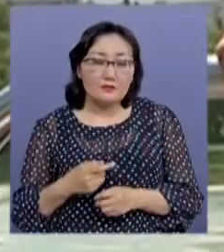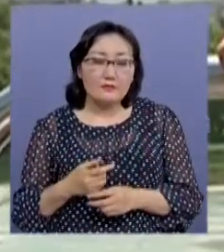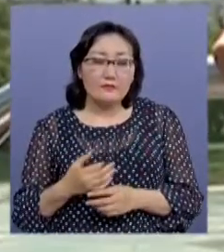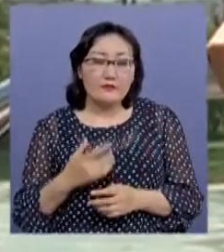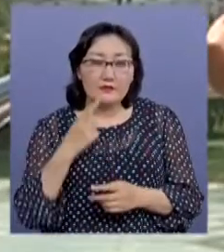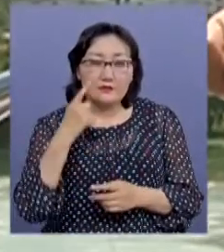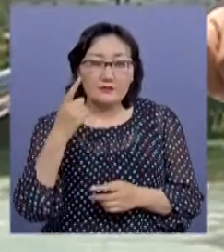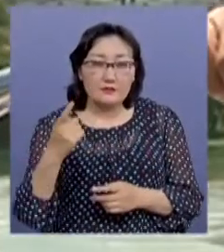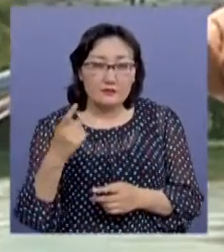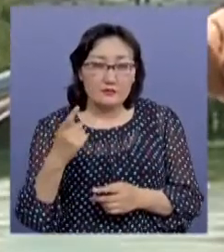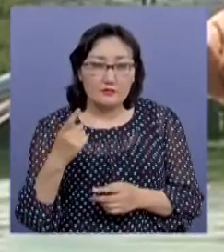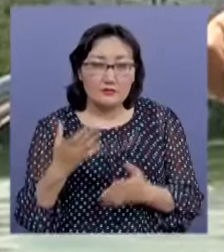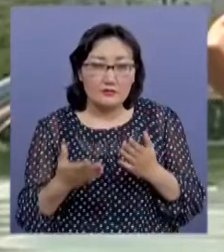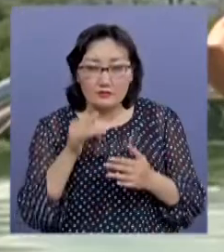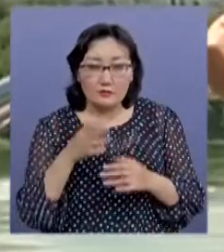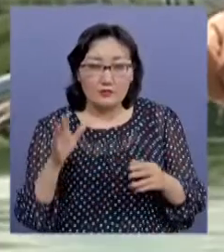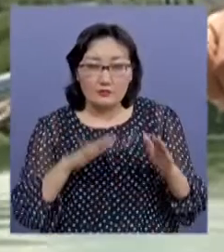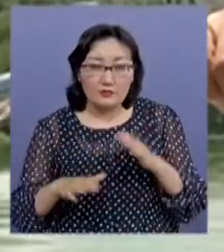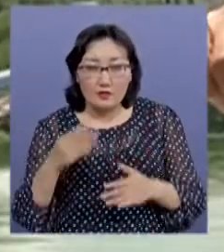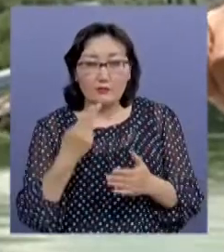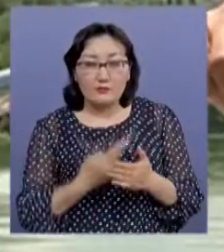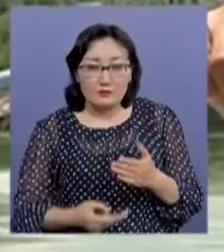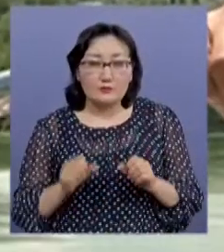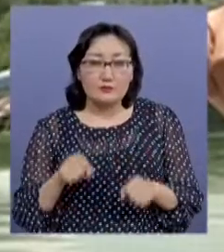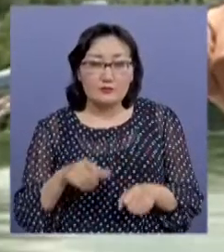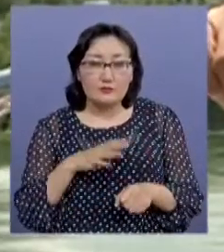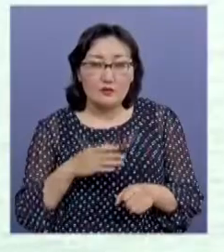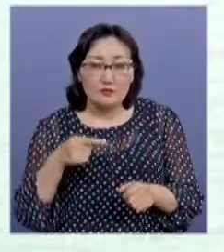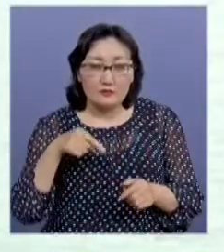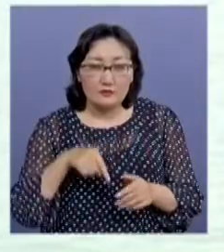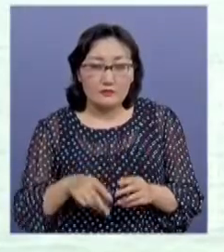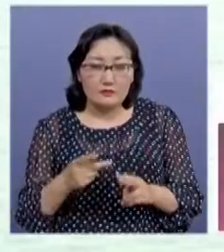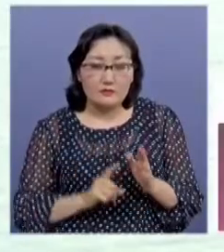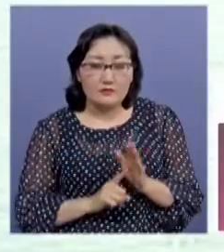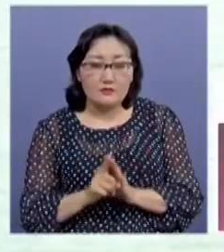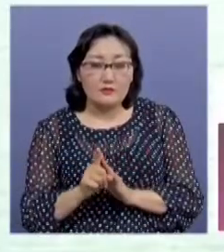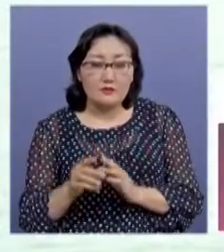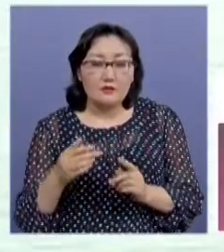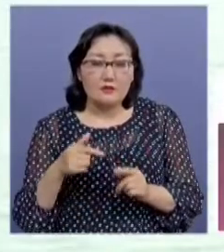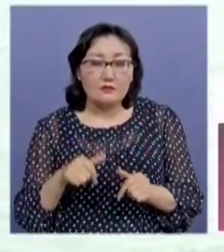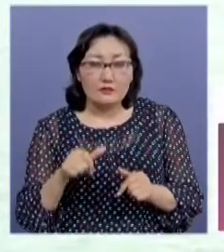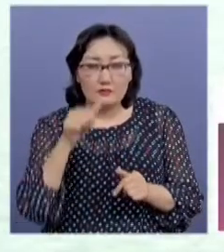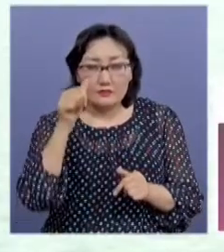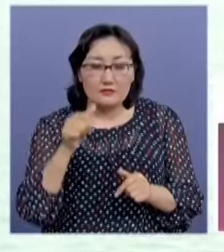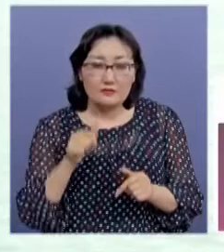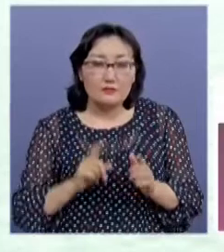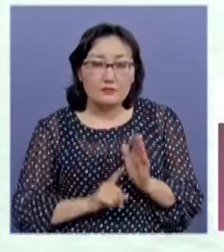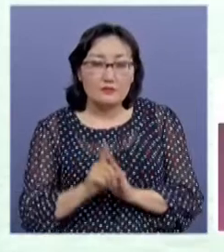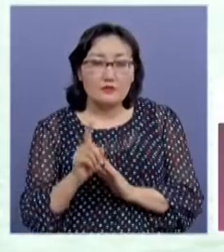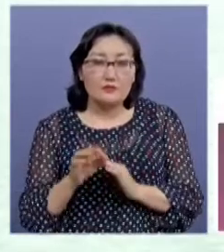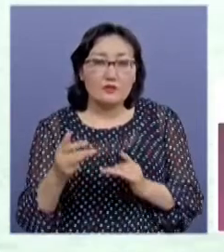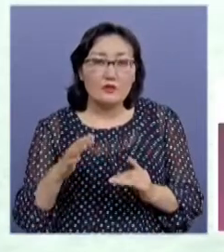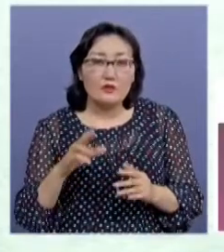Алыс кетіп қалдыңыз, шамаңыз жетпей, батып кетуіңіз мүмкін, терең деп. В начале буквально этого месяца. Осы айдың басында